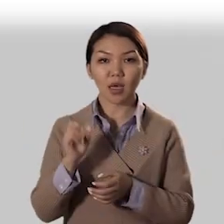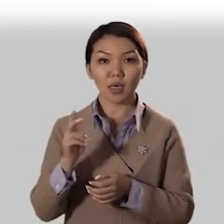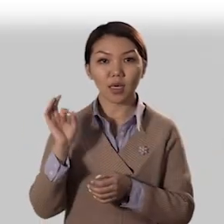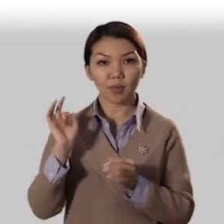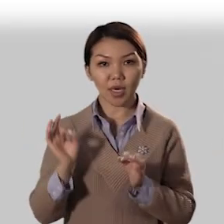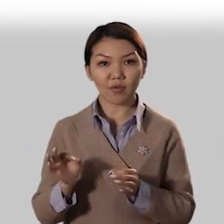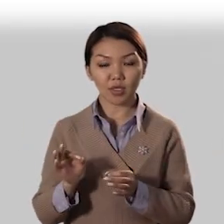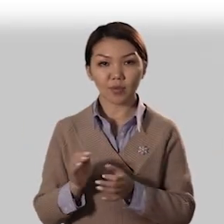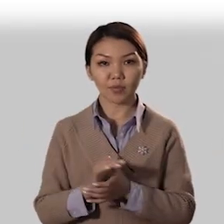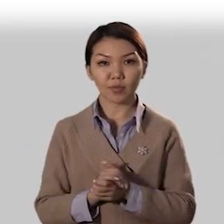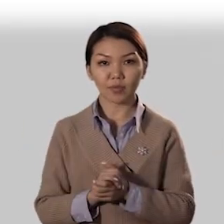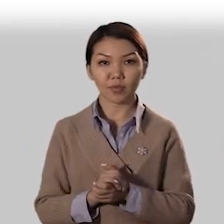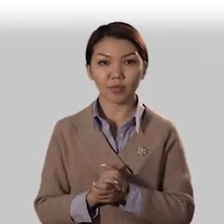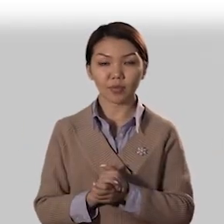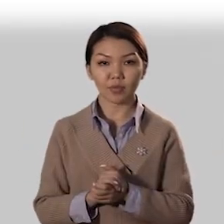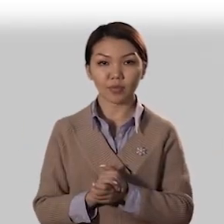правильно